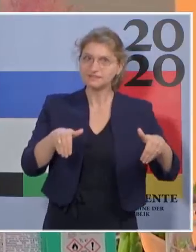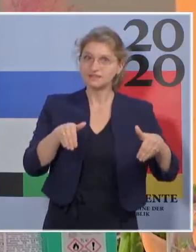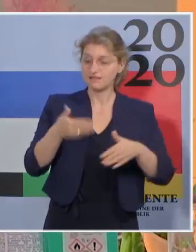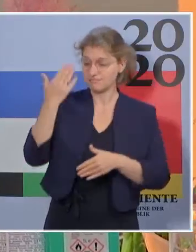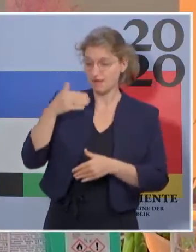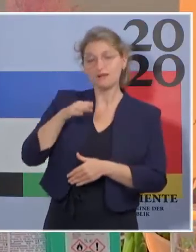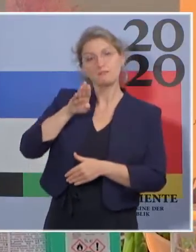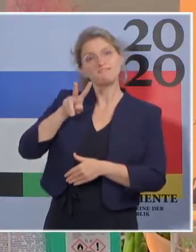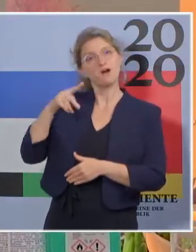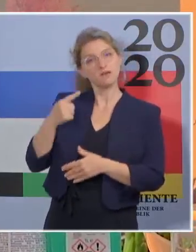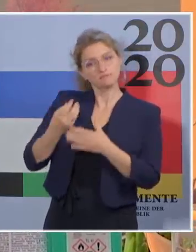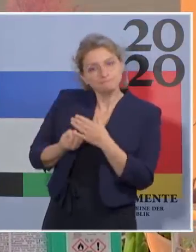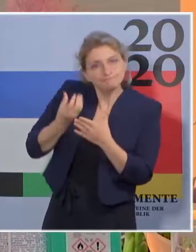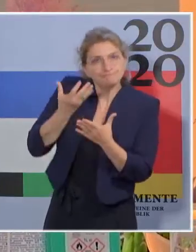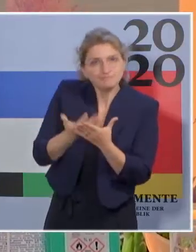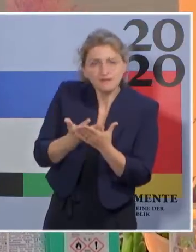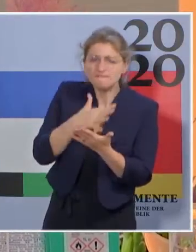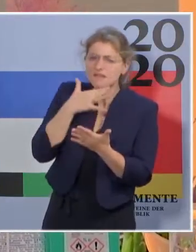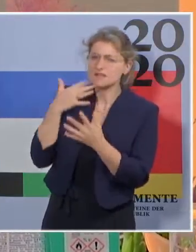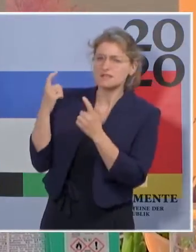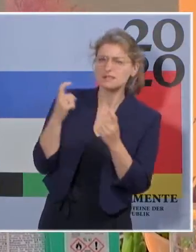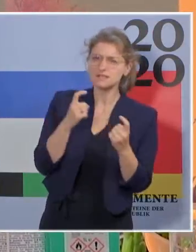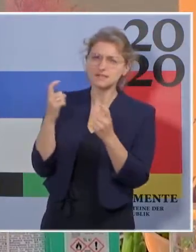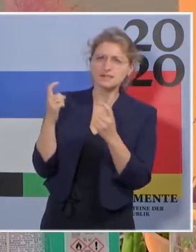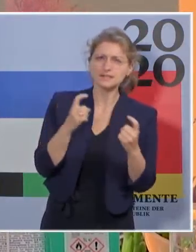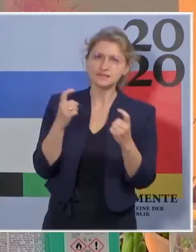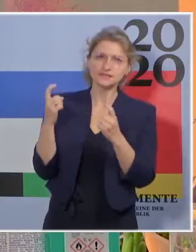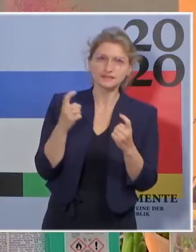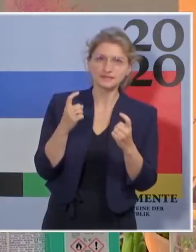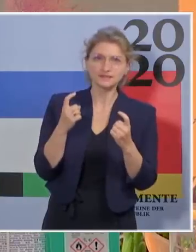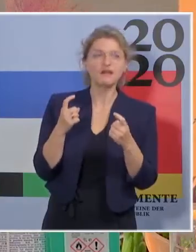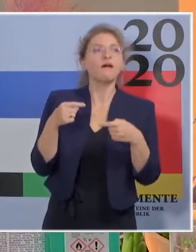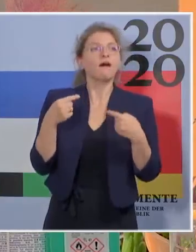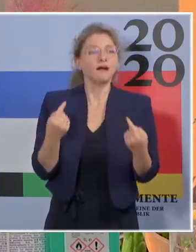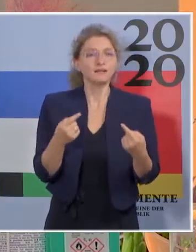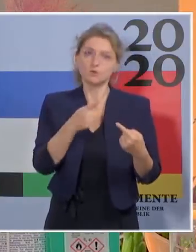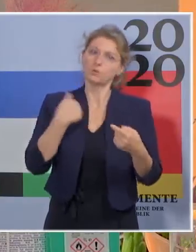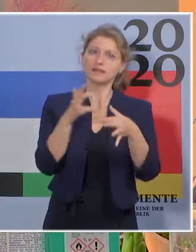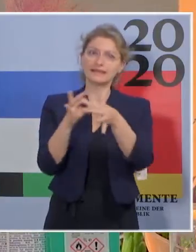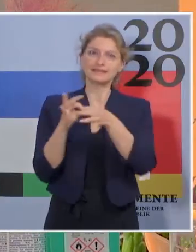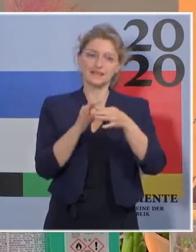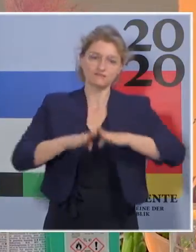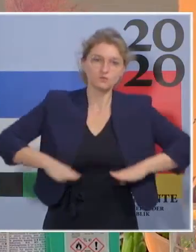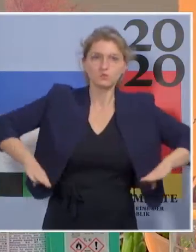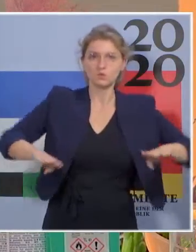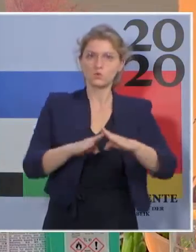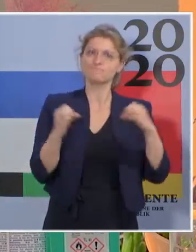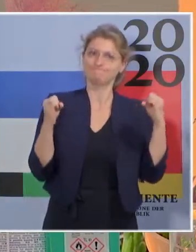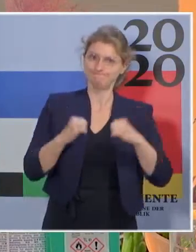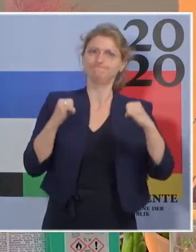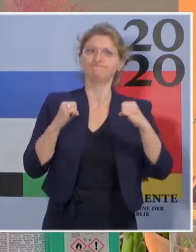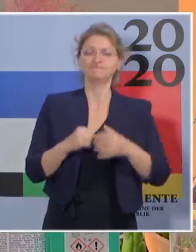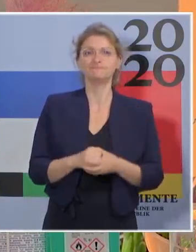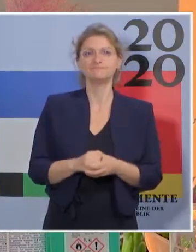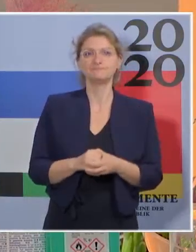des BVGs hart gerungen wurden, um zum Grundkonsens unserer Gesellschaft zu finden. In den